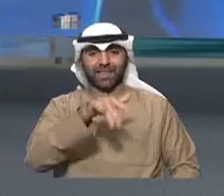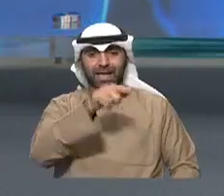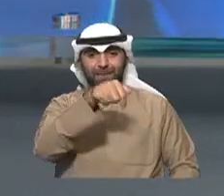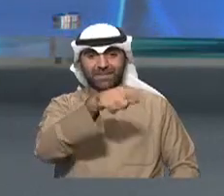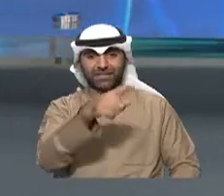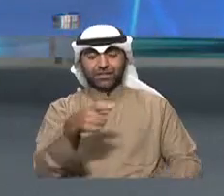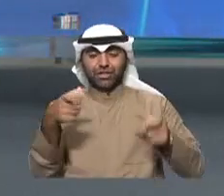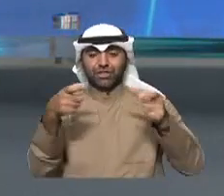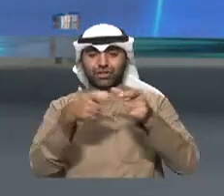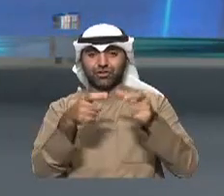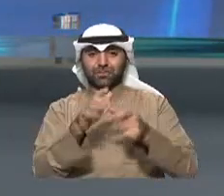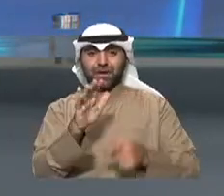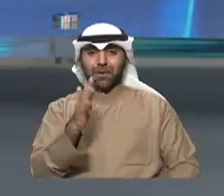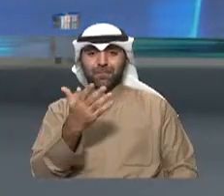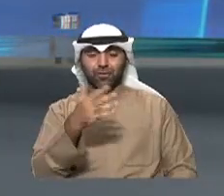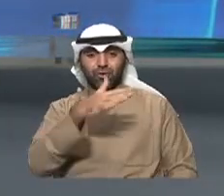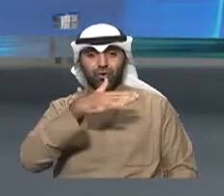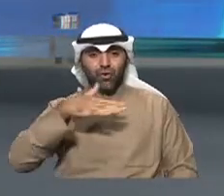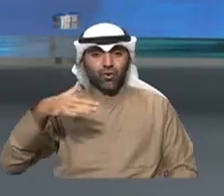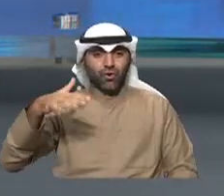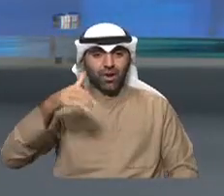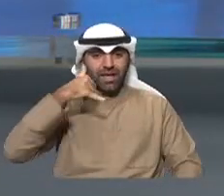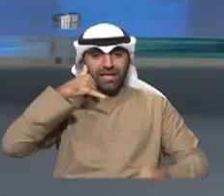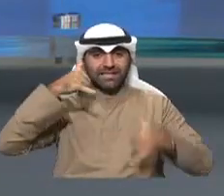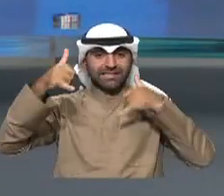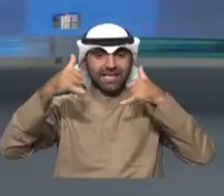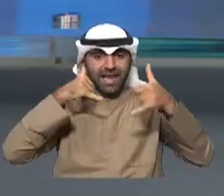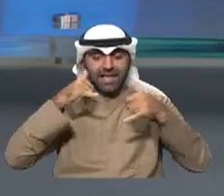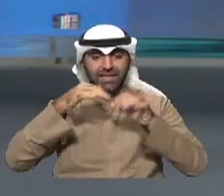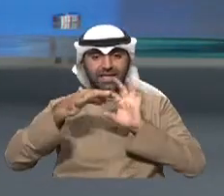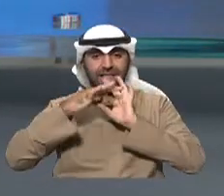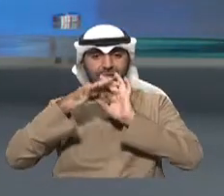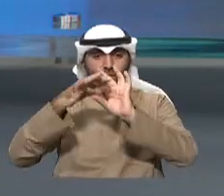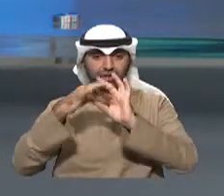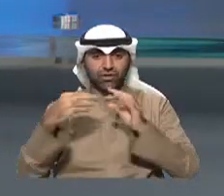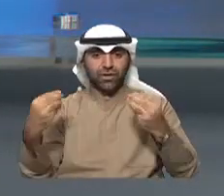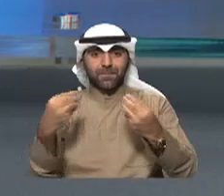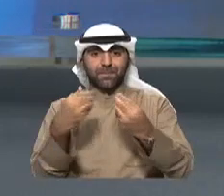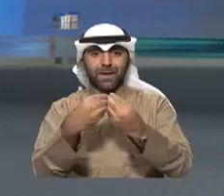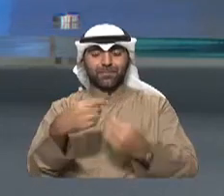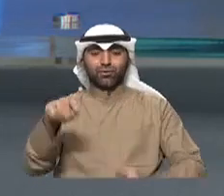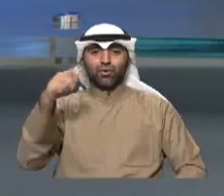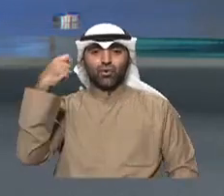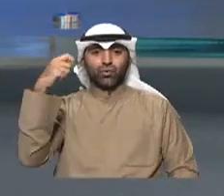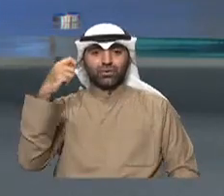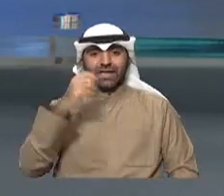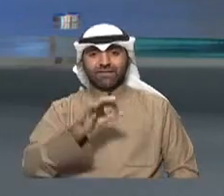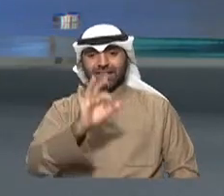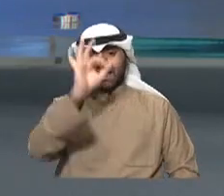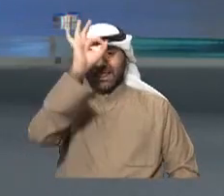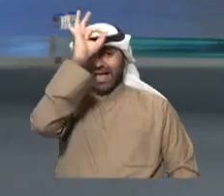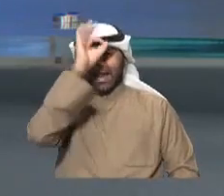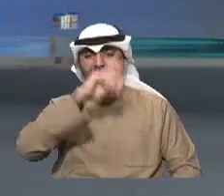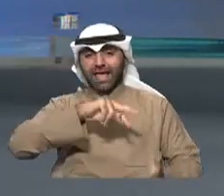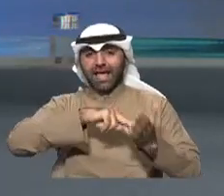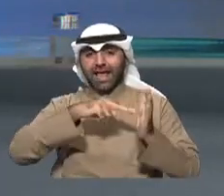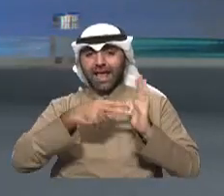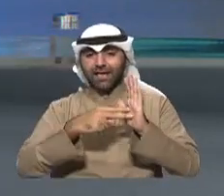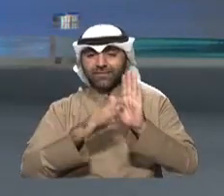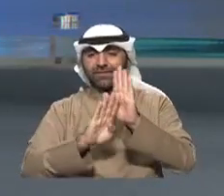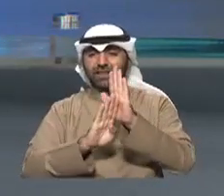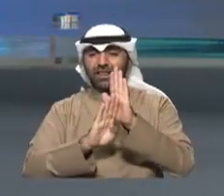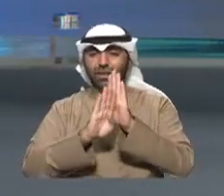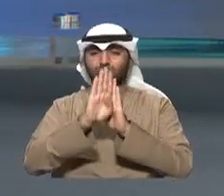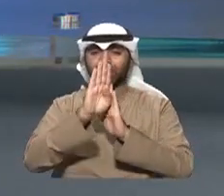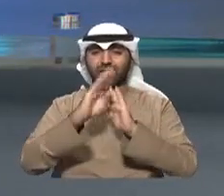المركزي لتكنولوجيا المعلومات بالتعاون مع وزارة الداخلية أحدث الحلول والاستراتيجيات التي تعزز أمن المعلومات